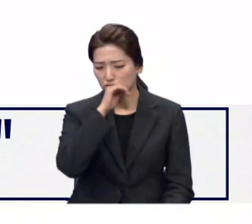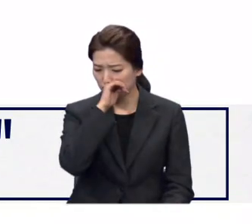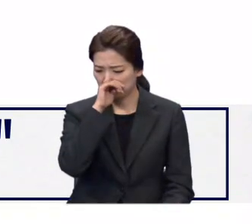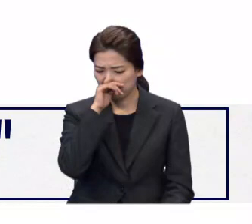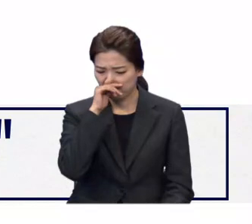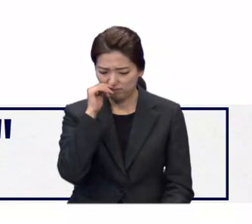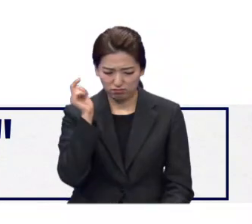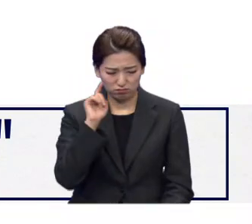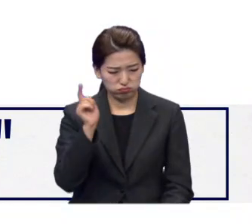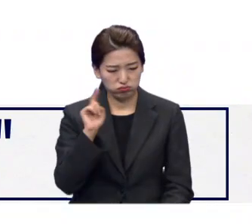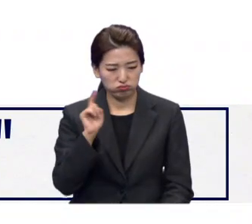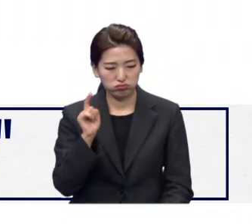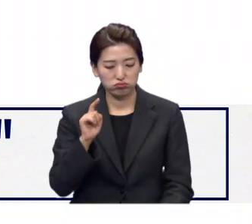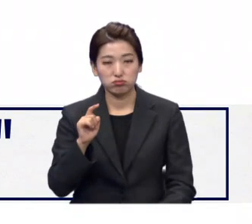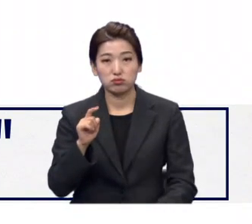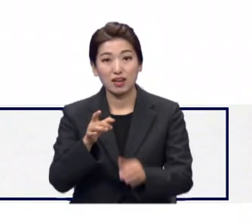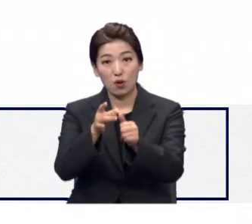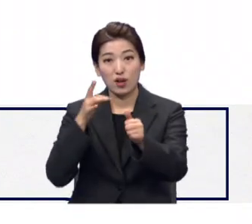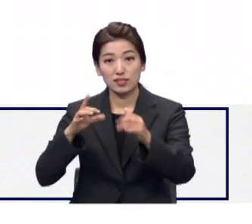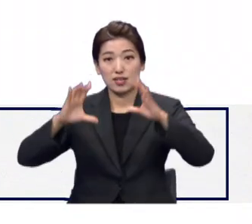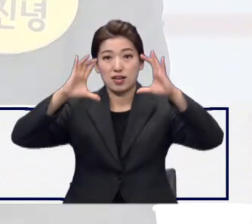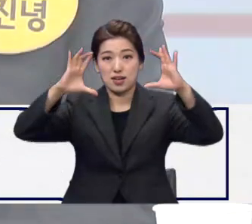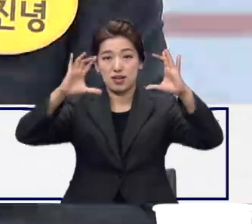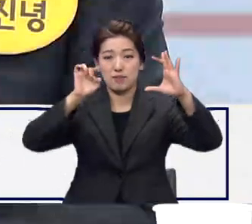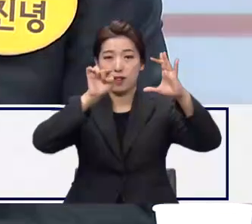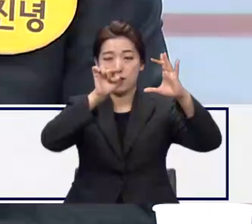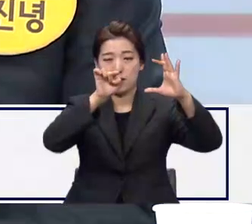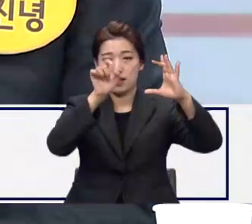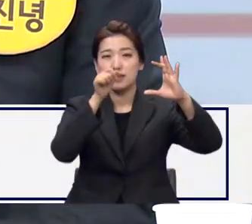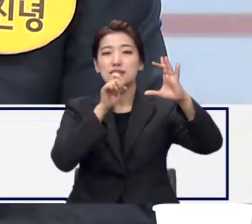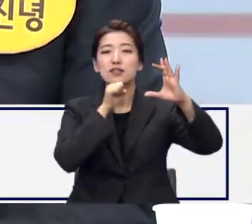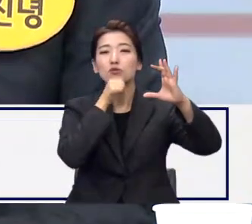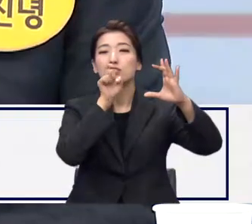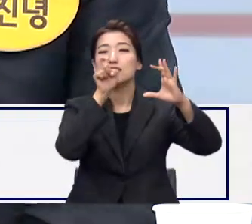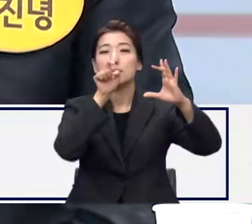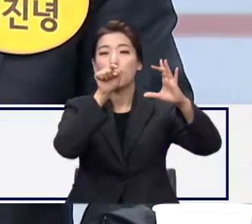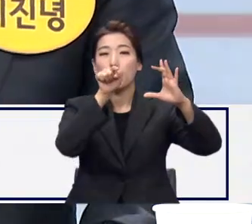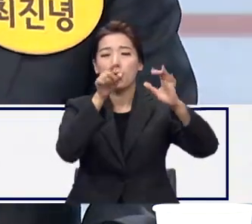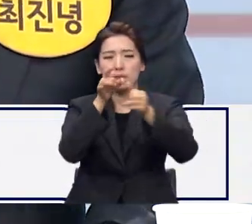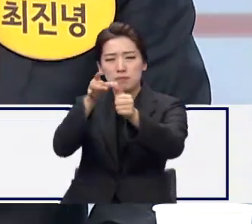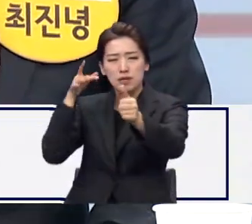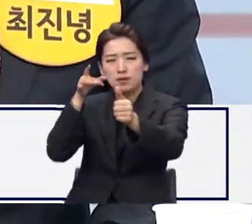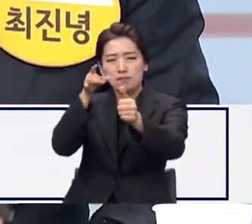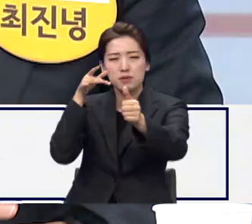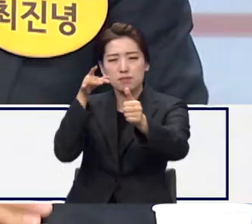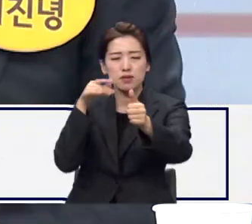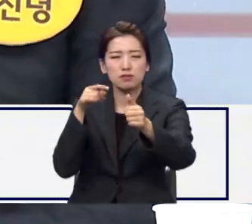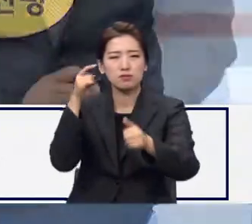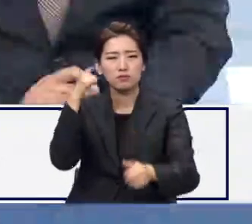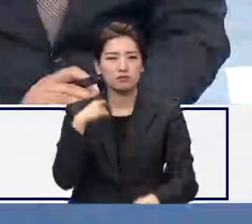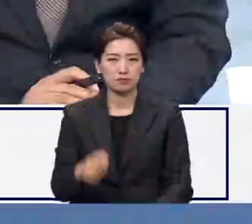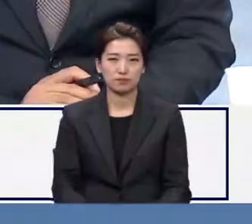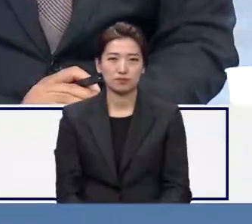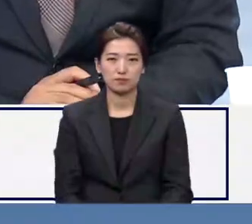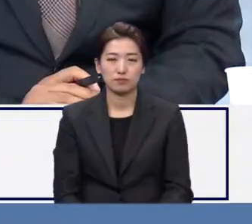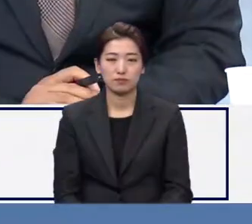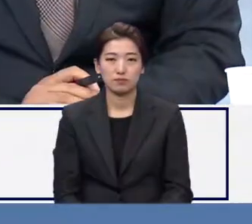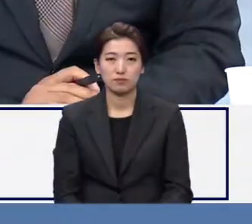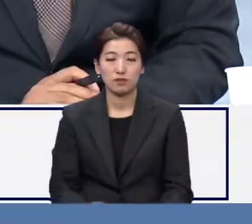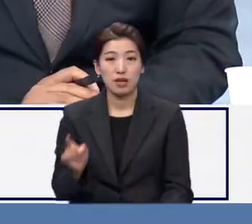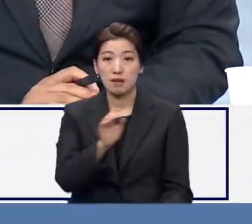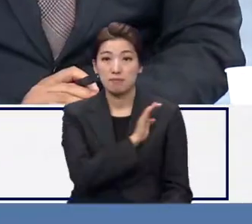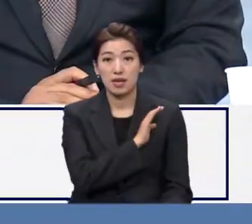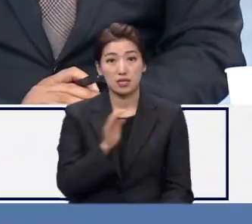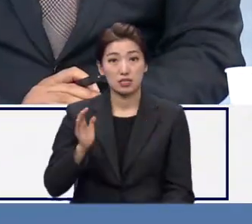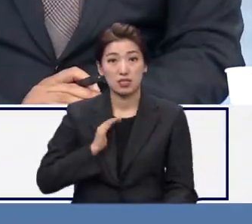정중앙에 계속 지금 화살을 쏘고 있다라는 느낌이 들거든요 파동이 있는 겁니까음 지금 번 배신의 저주를 풀어 달라라고 하면서 대국을